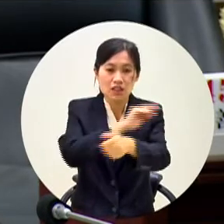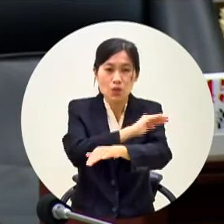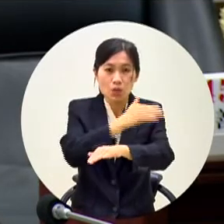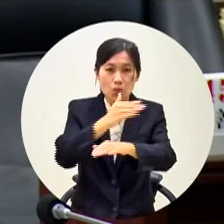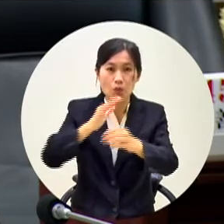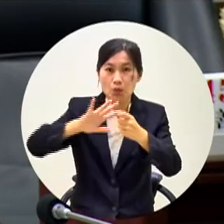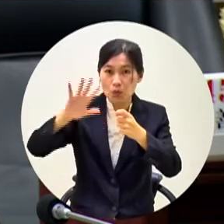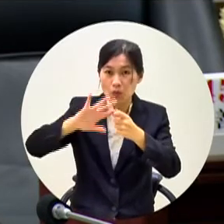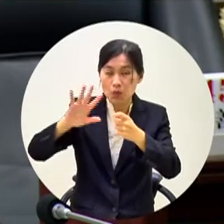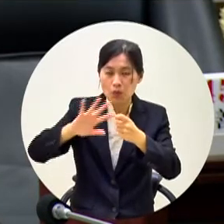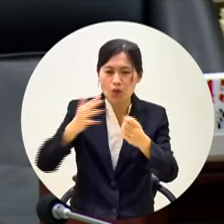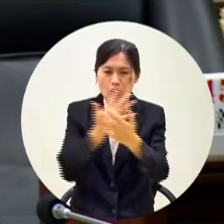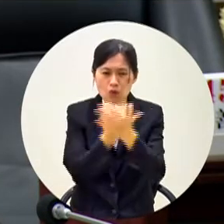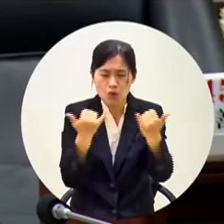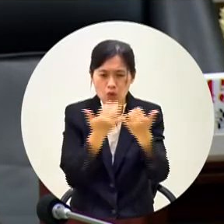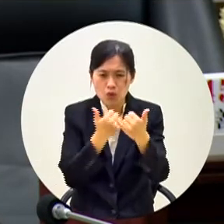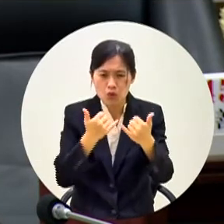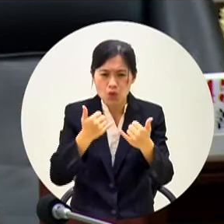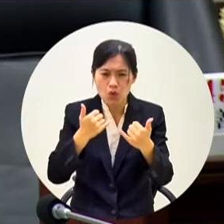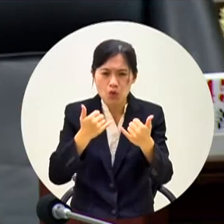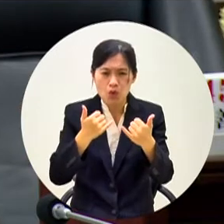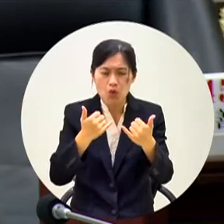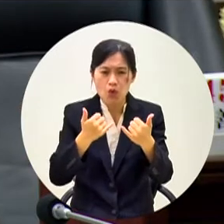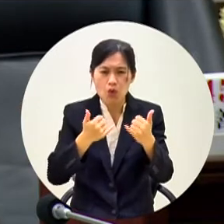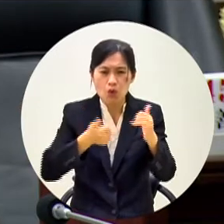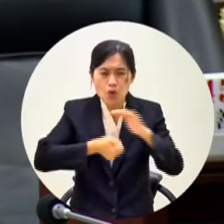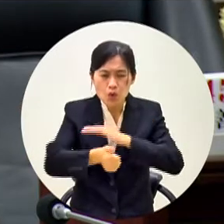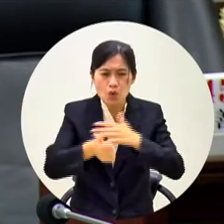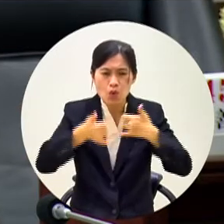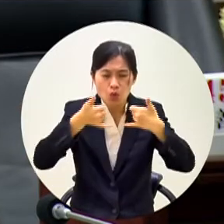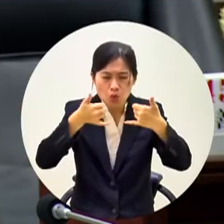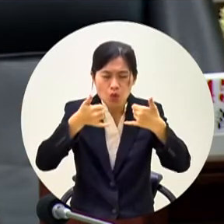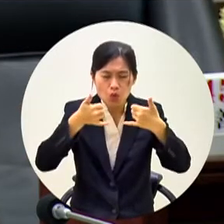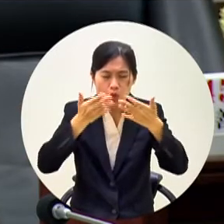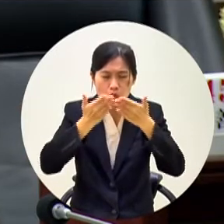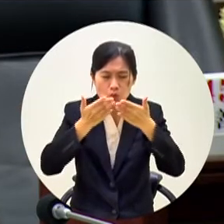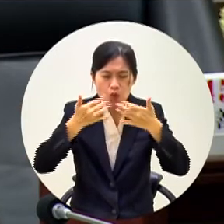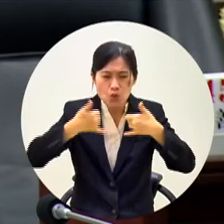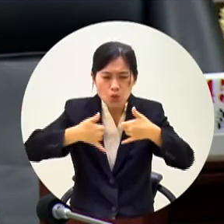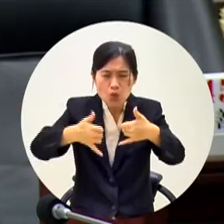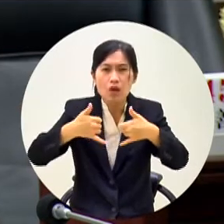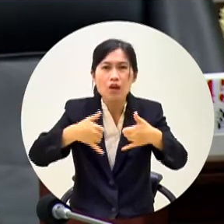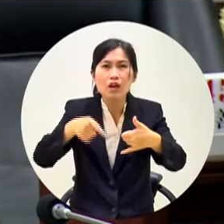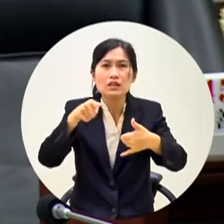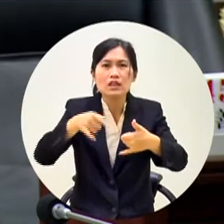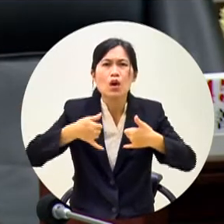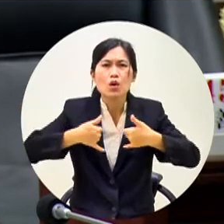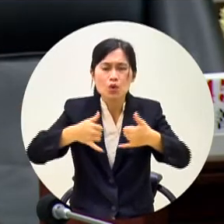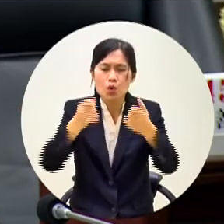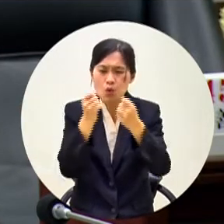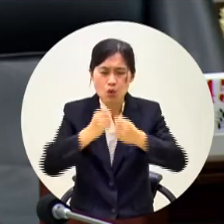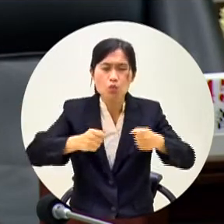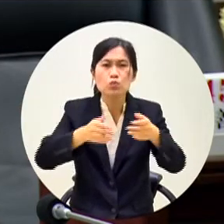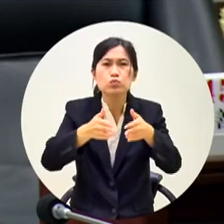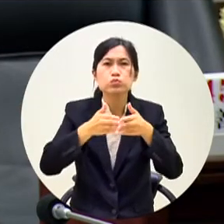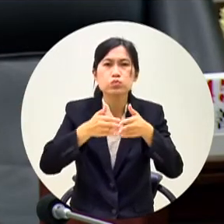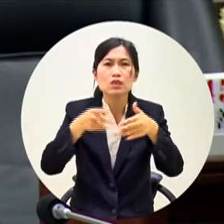通识安全步道啦，伫安尼金林路，即撮嘛是一定要拓宽。即进前